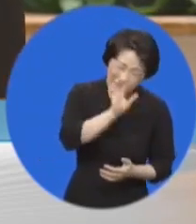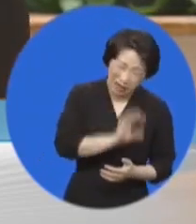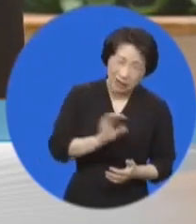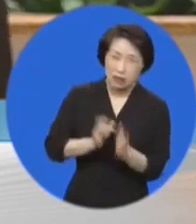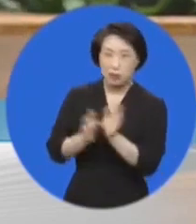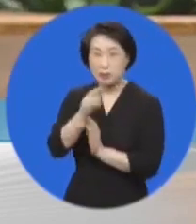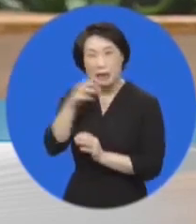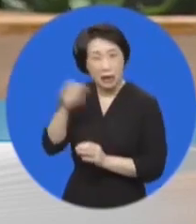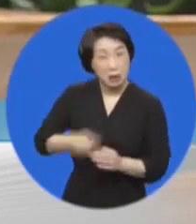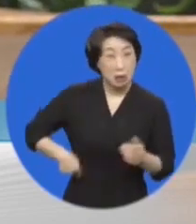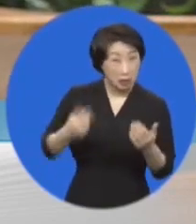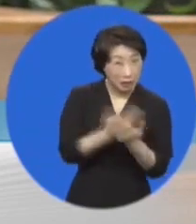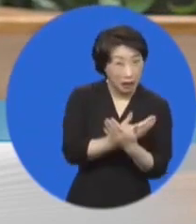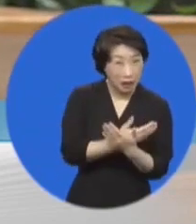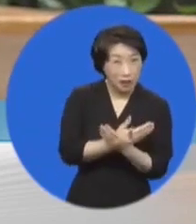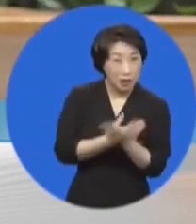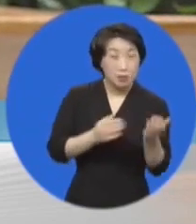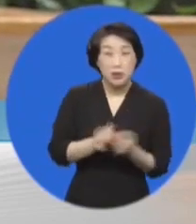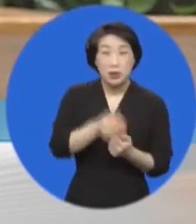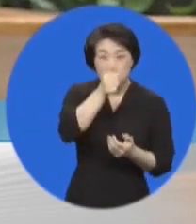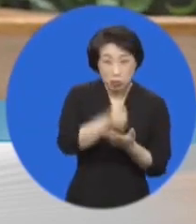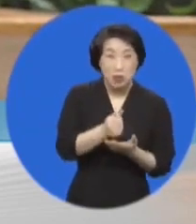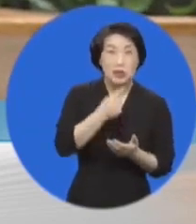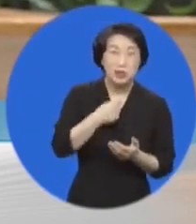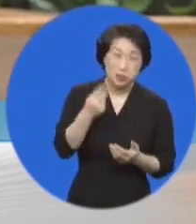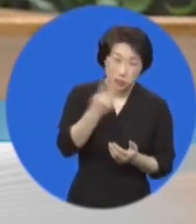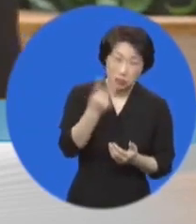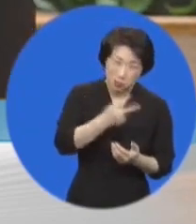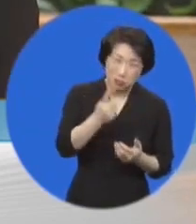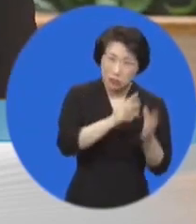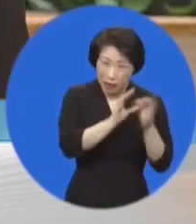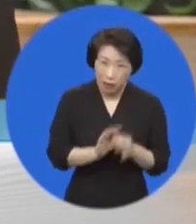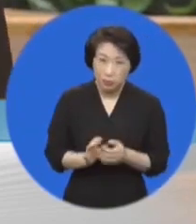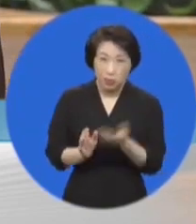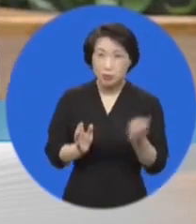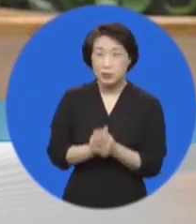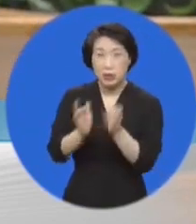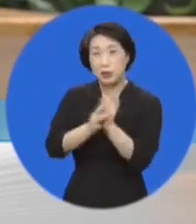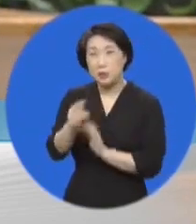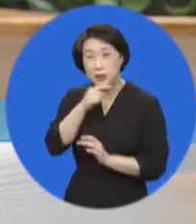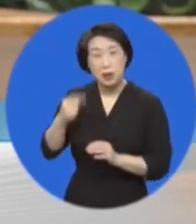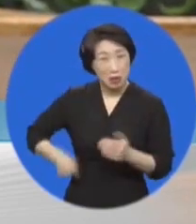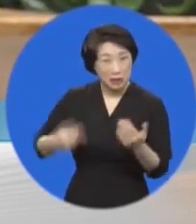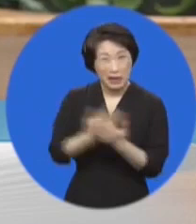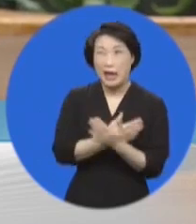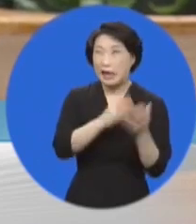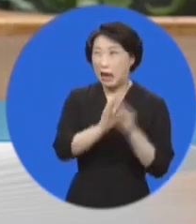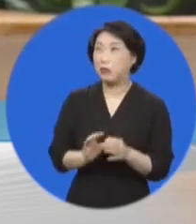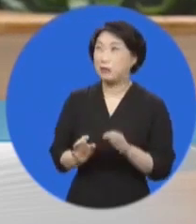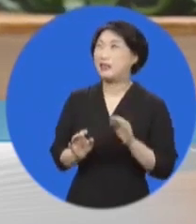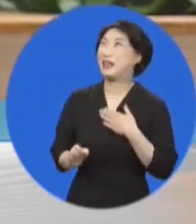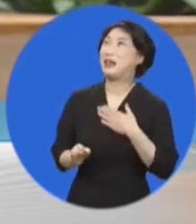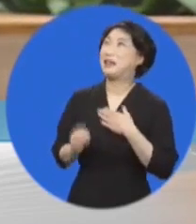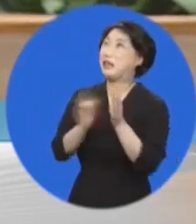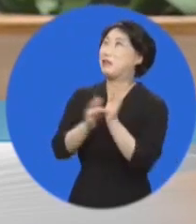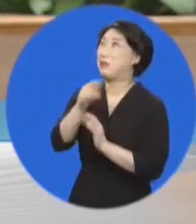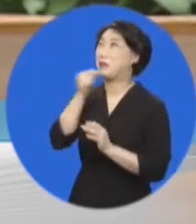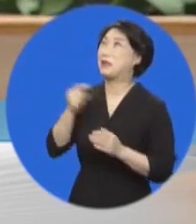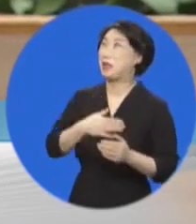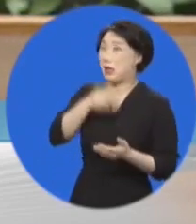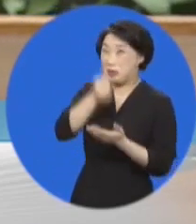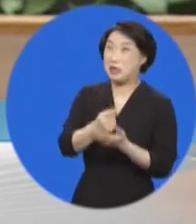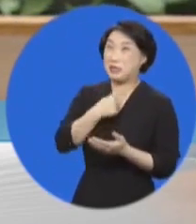그 피로 회개하고 또 짓고 그 피로 회개하고 그래서 나는 그 피가 내